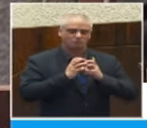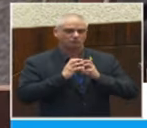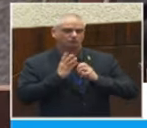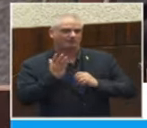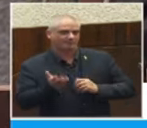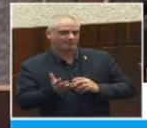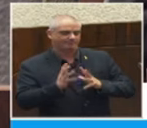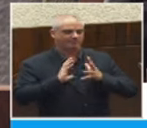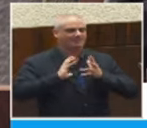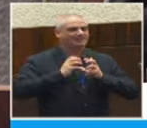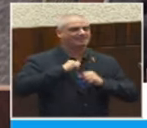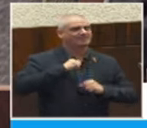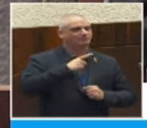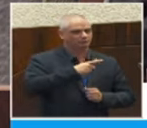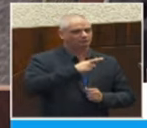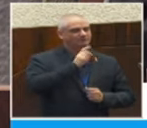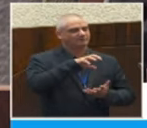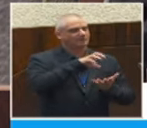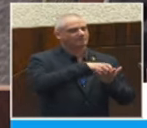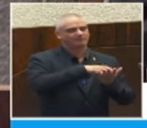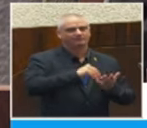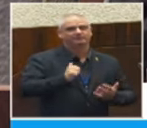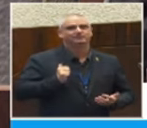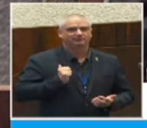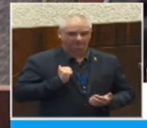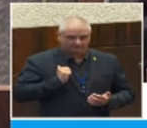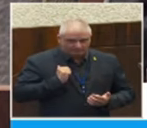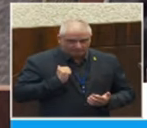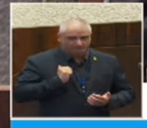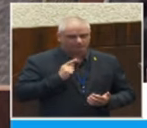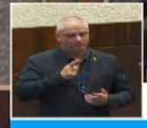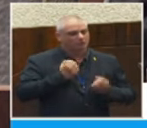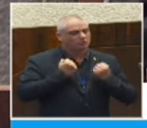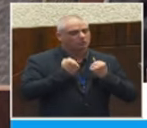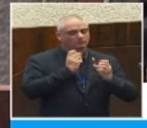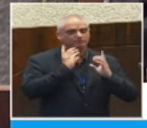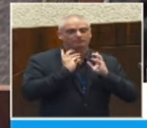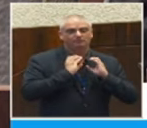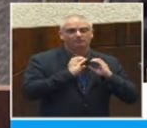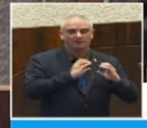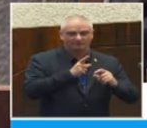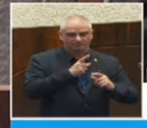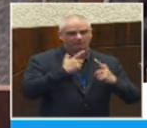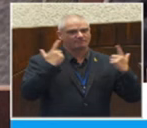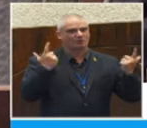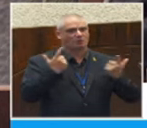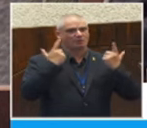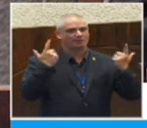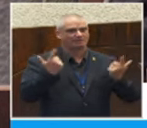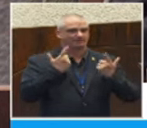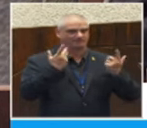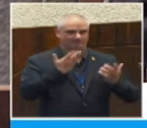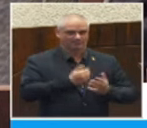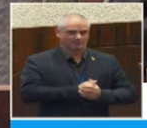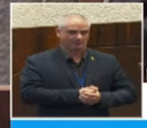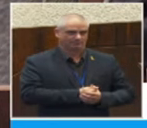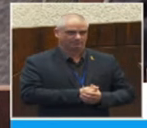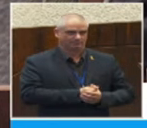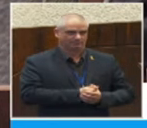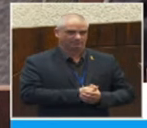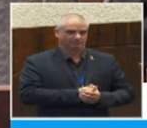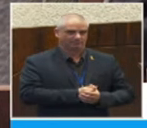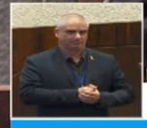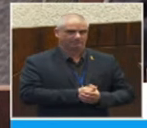בקיבוצים ובבסיסים, הנוסעים בדרכים והחוגגים במסיבה. אכולי